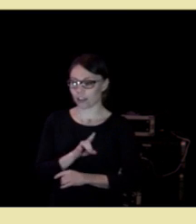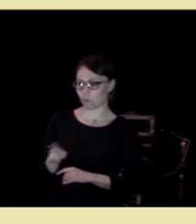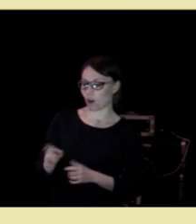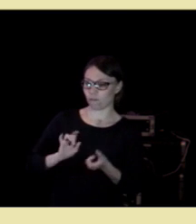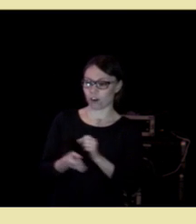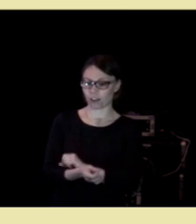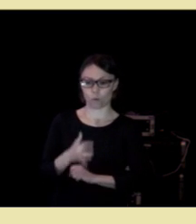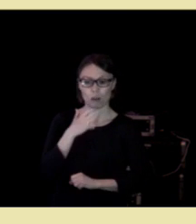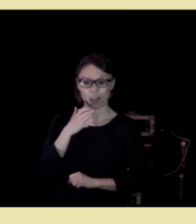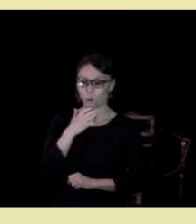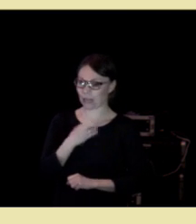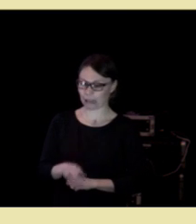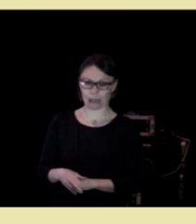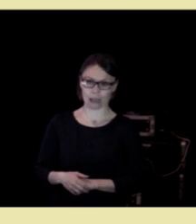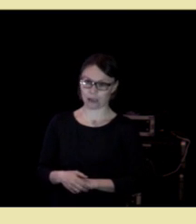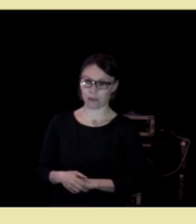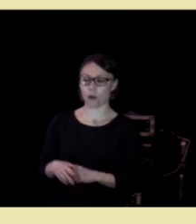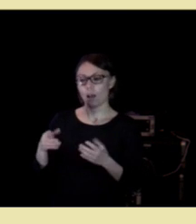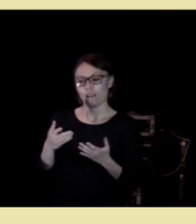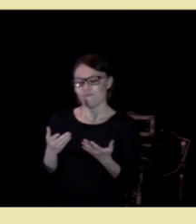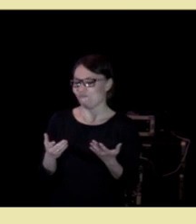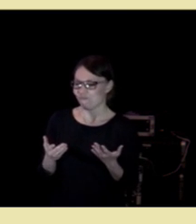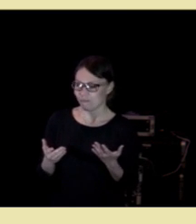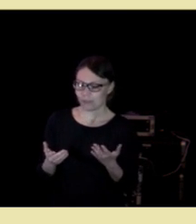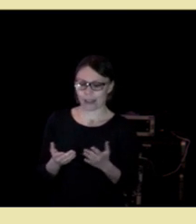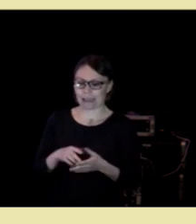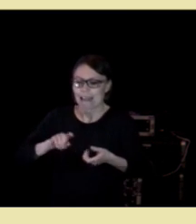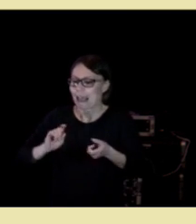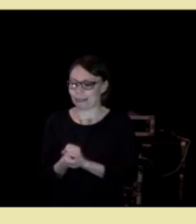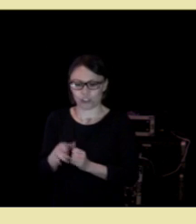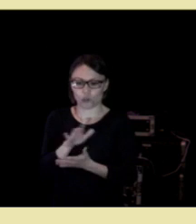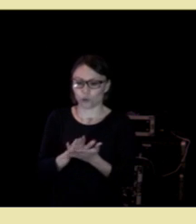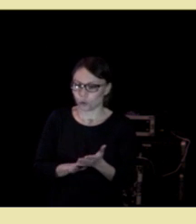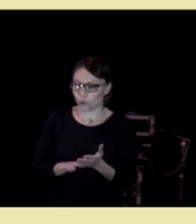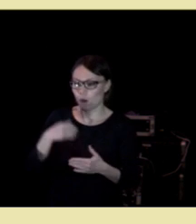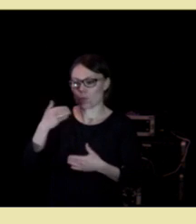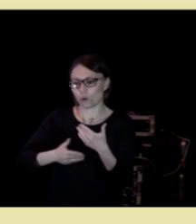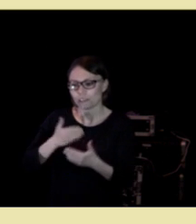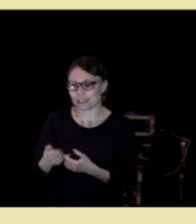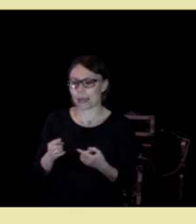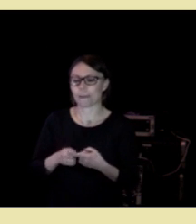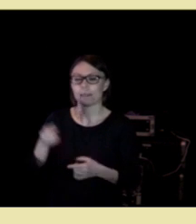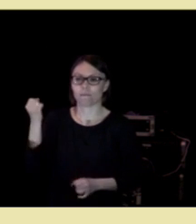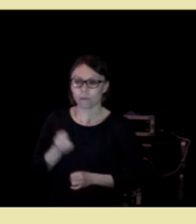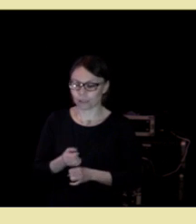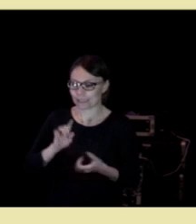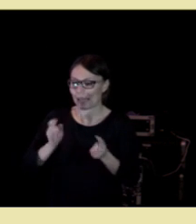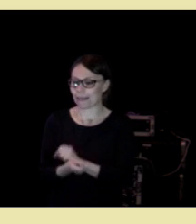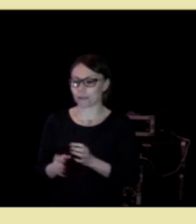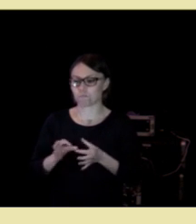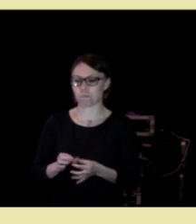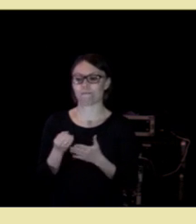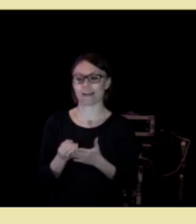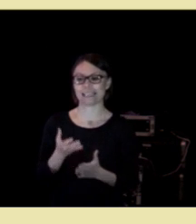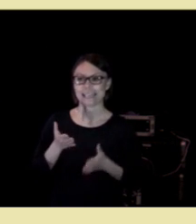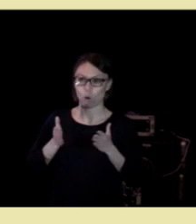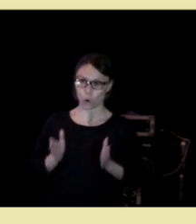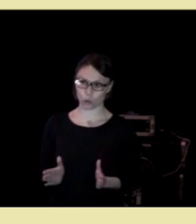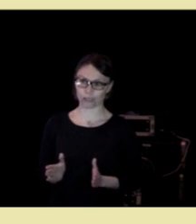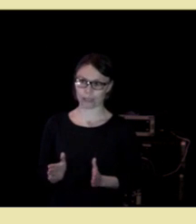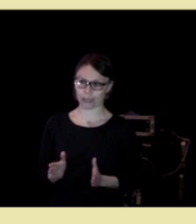retorikk. Det ikke en endring av strukturer og prosesser, men det faktisk en endring av verdier og